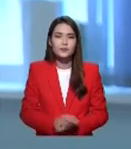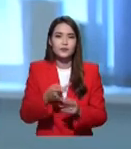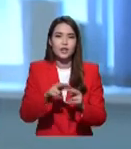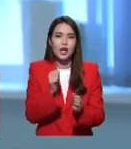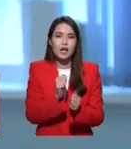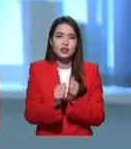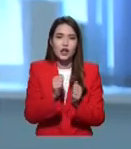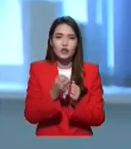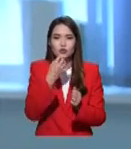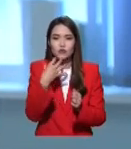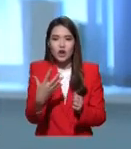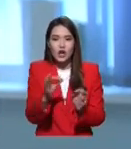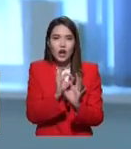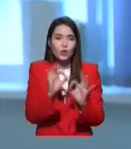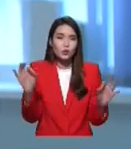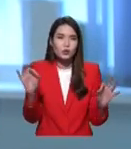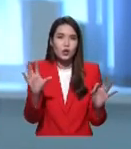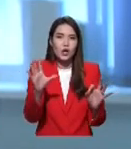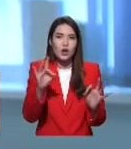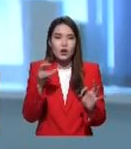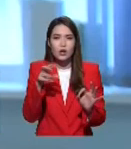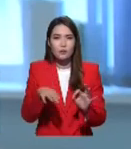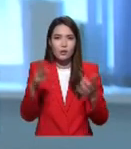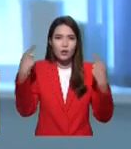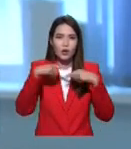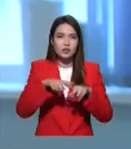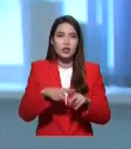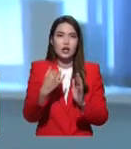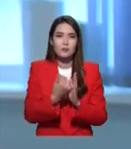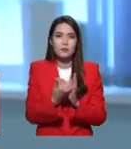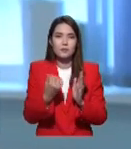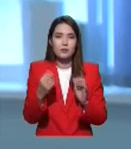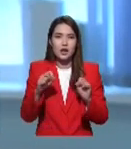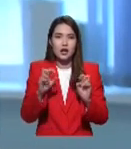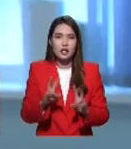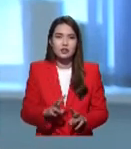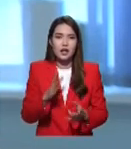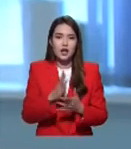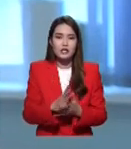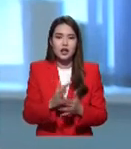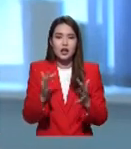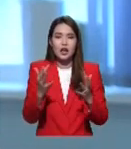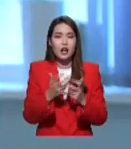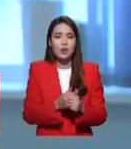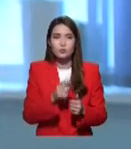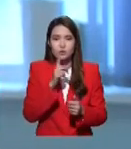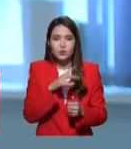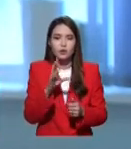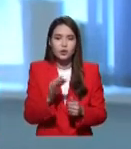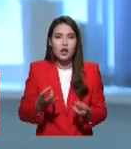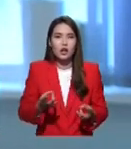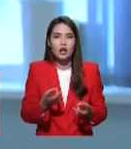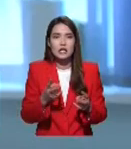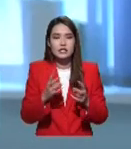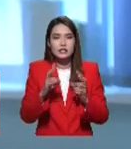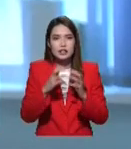ол есептеп болған жағдайды, то есть срездердің барлығын тізе де жамбас буында ол отклонение бермейді. Ығыспайды ешқайда. То